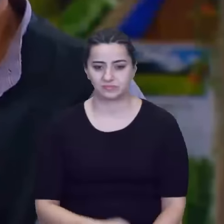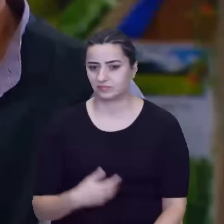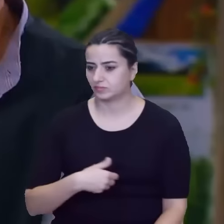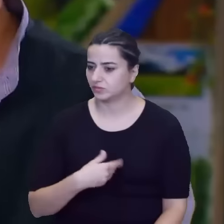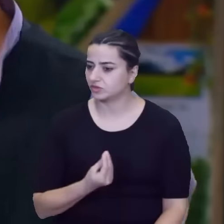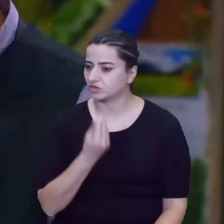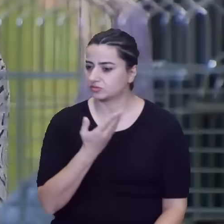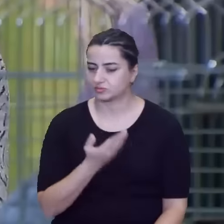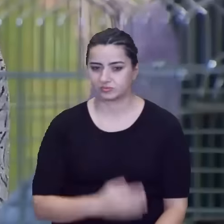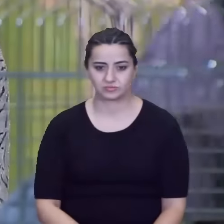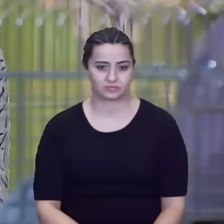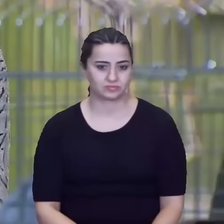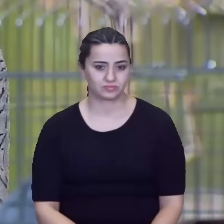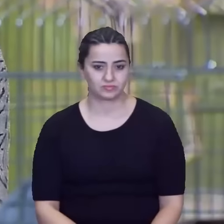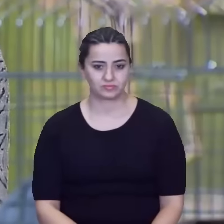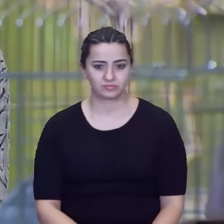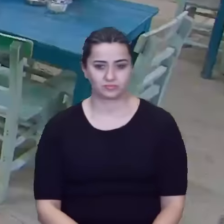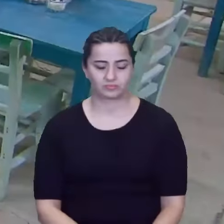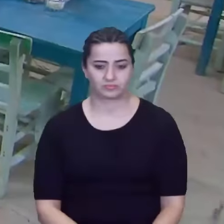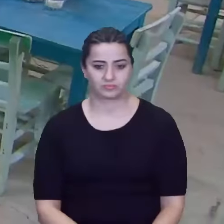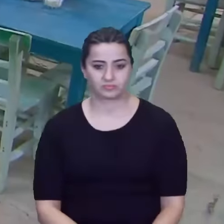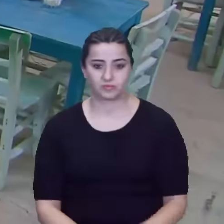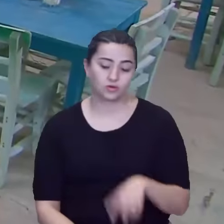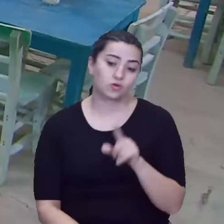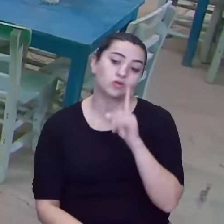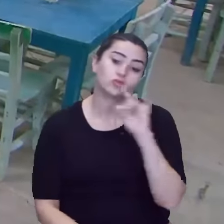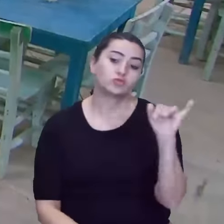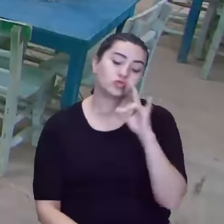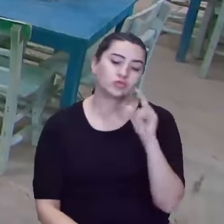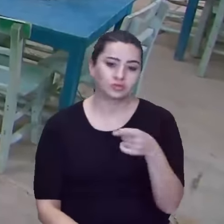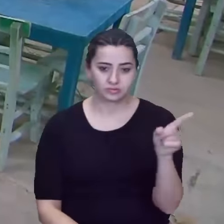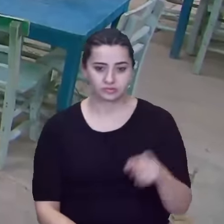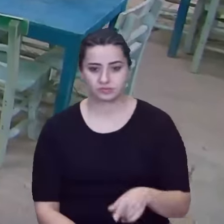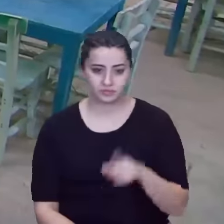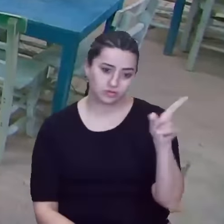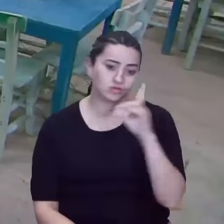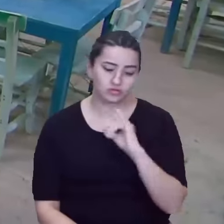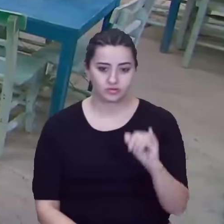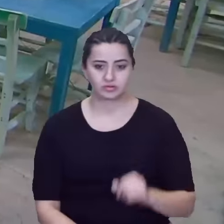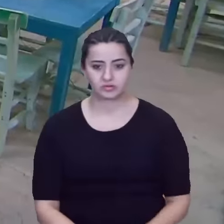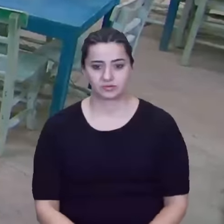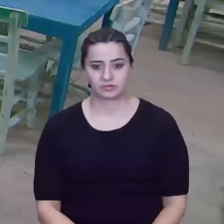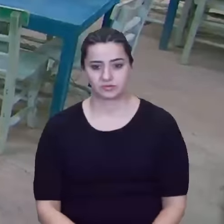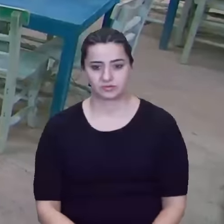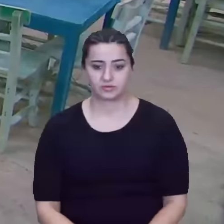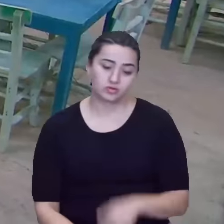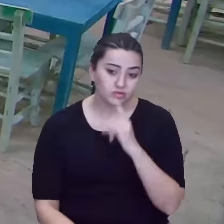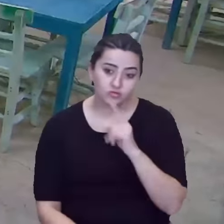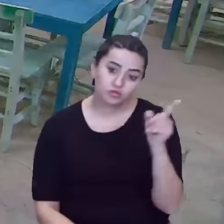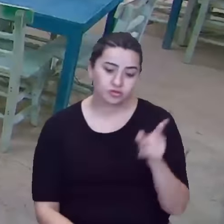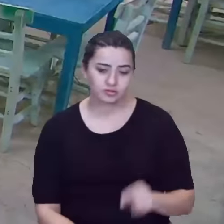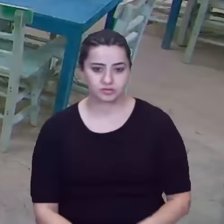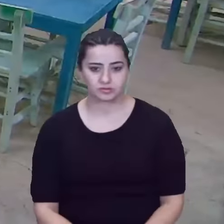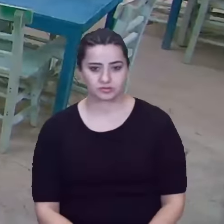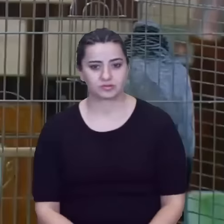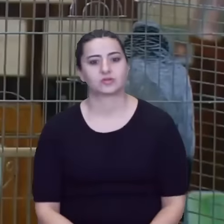Bu çıktı gene başımda. Buna küfür et lan. Mr. Spak, et buna küfür. Etsene.